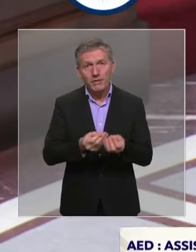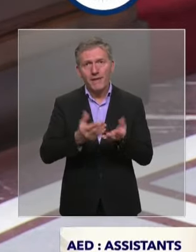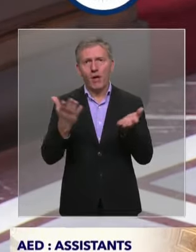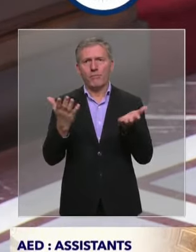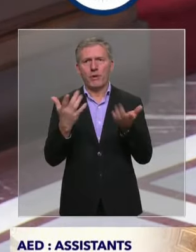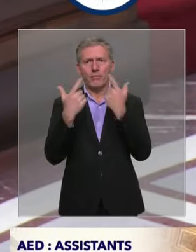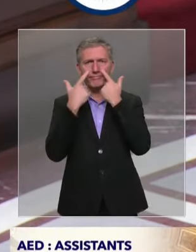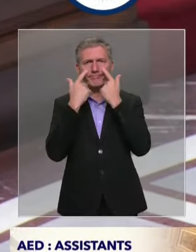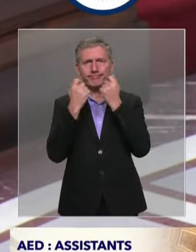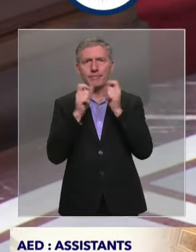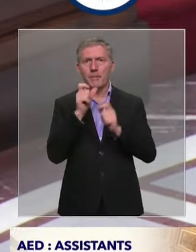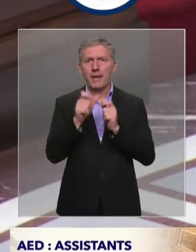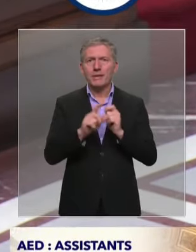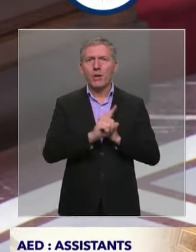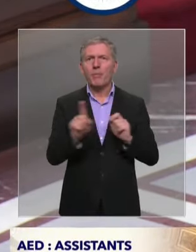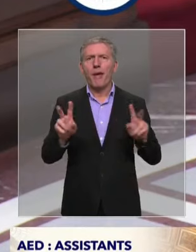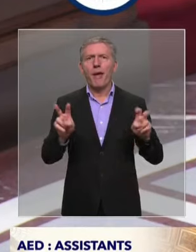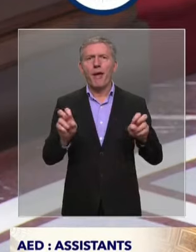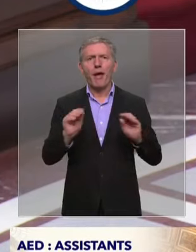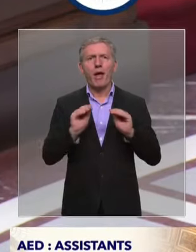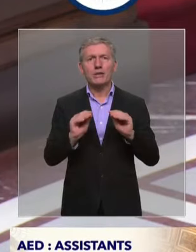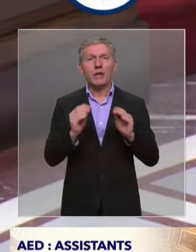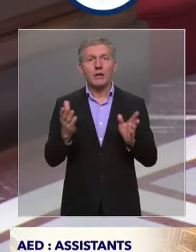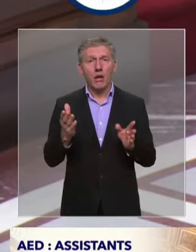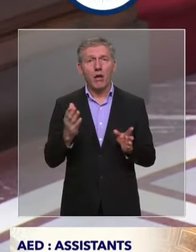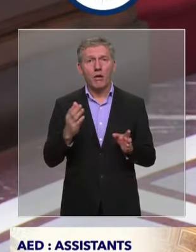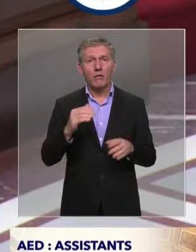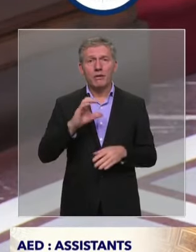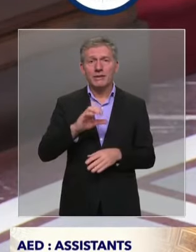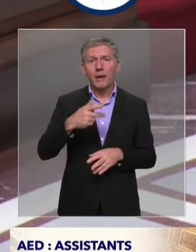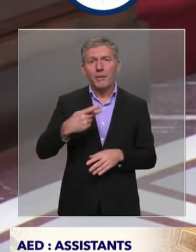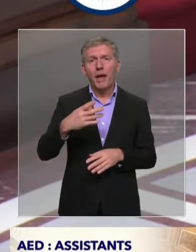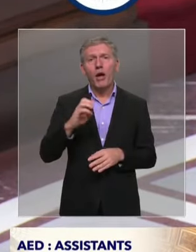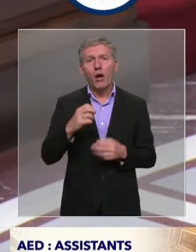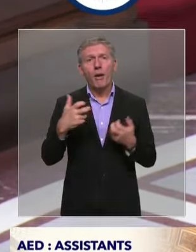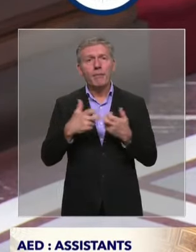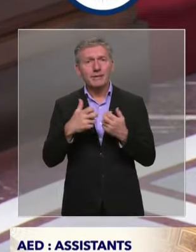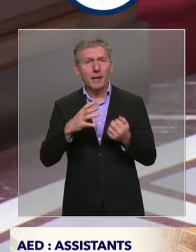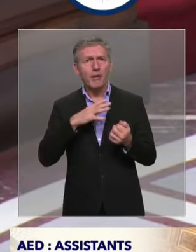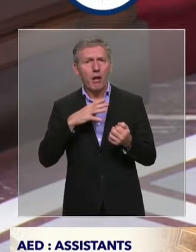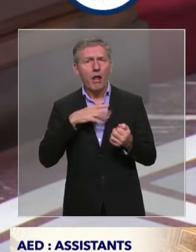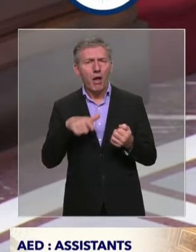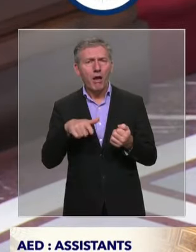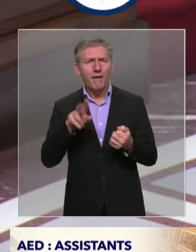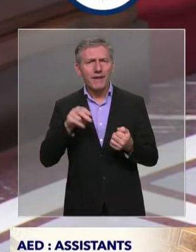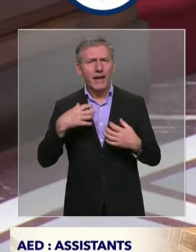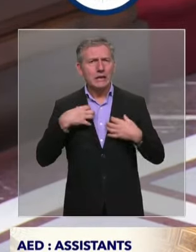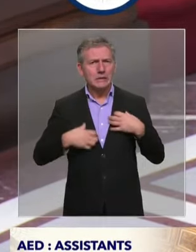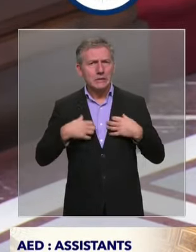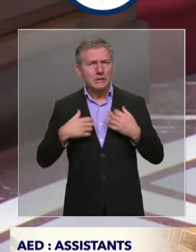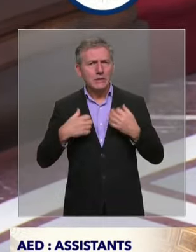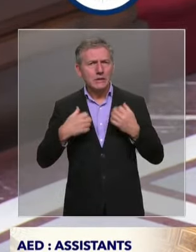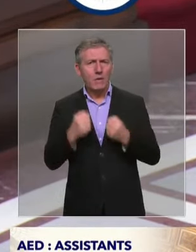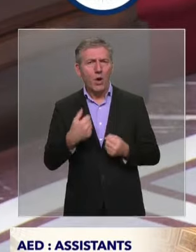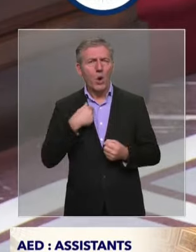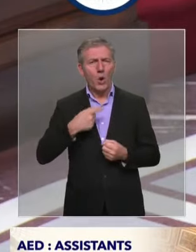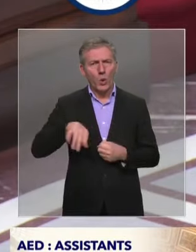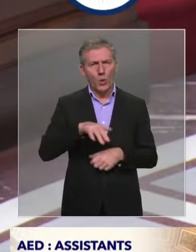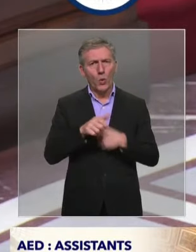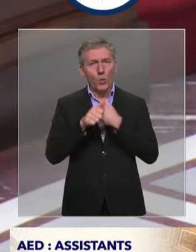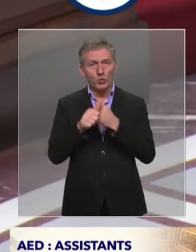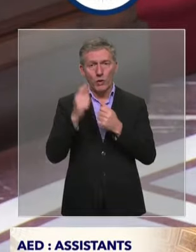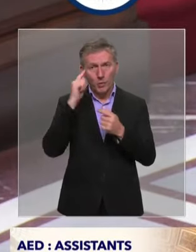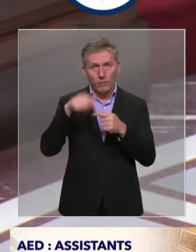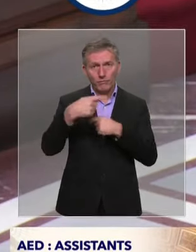au personnel non enseignant. Et je sais notamment qu'autour des CPE, il y a évidemment une attente très forte et nous en tiendrons compte de la